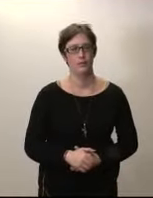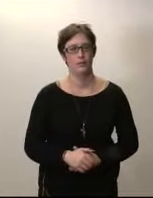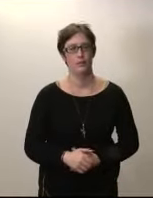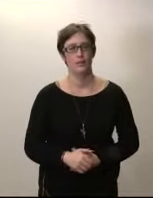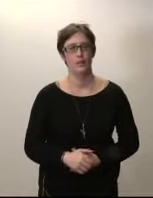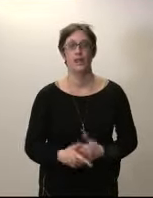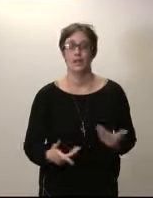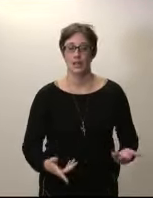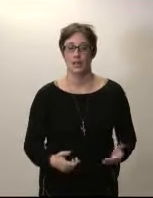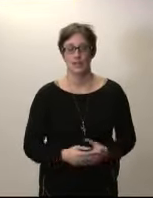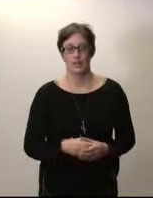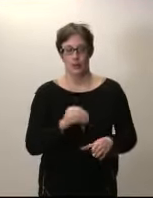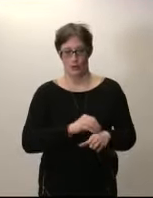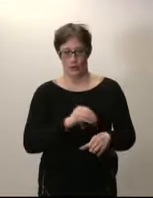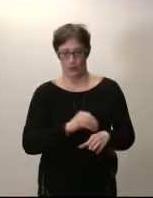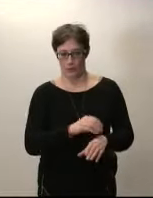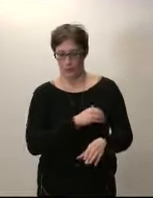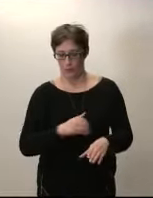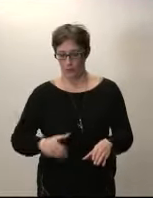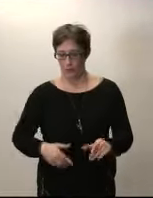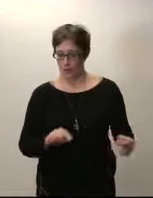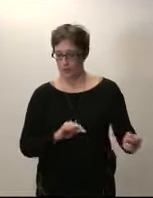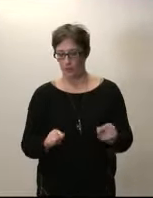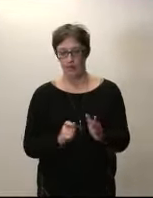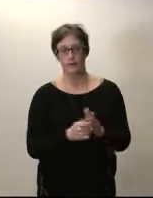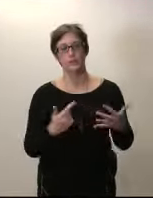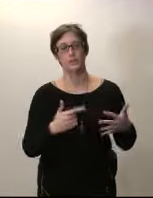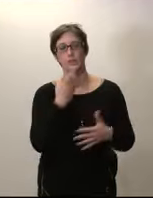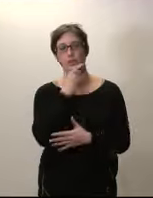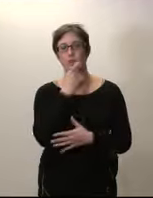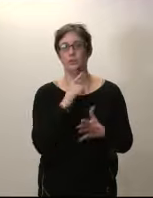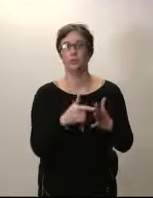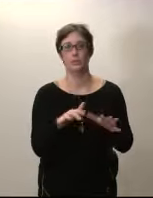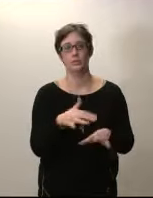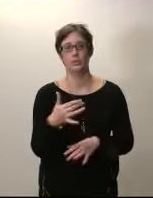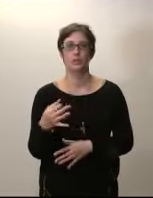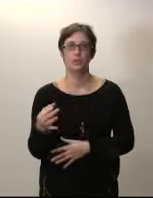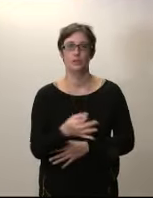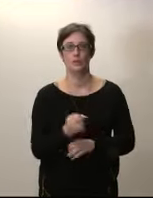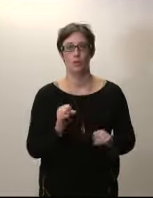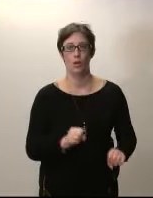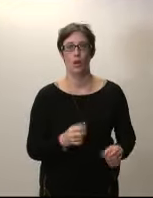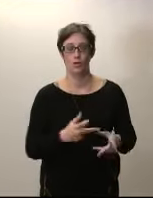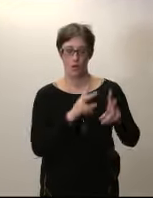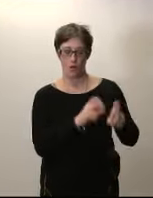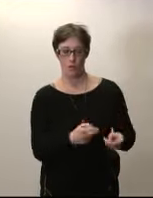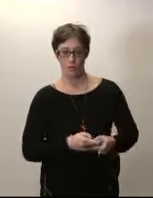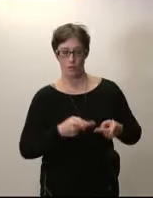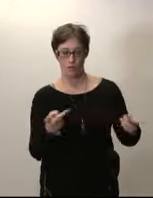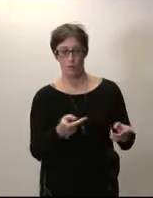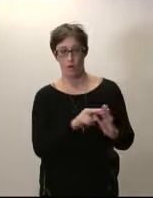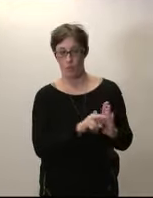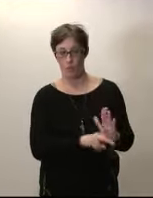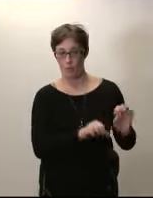Alors, le conseil municipal, par délibération du 17 décembre 2015, a autorisé la désaffection et l'ouverture d'une enquête publique réglementaire